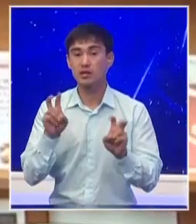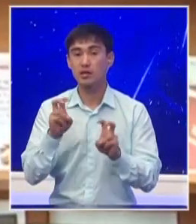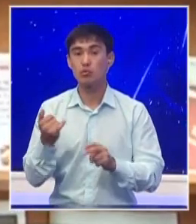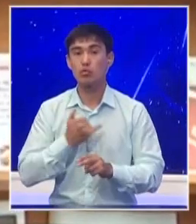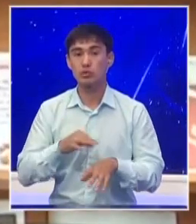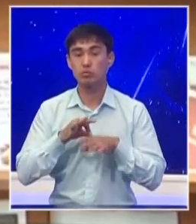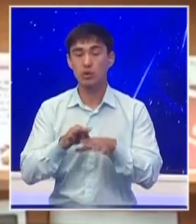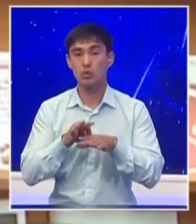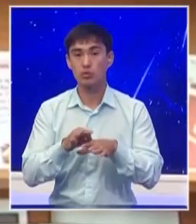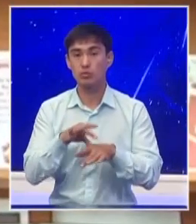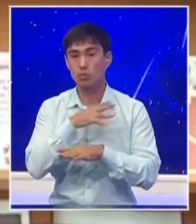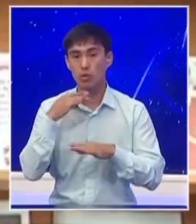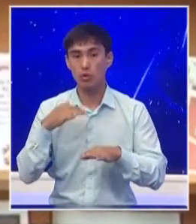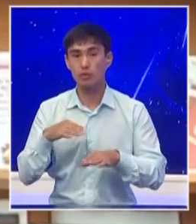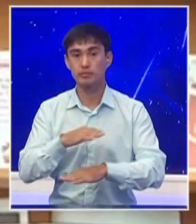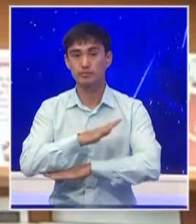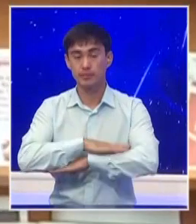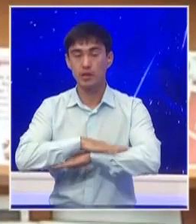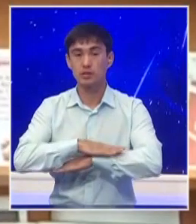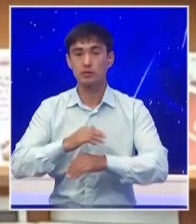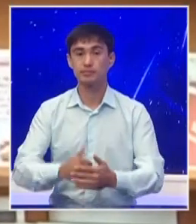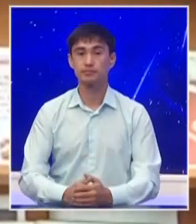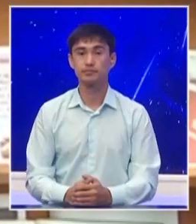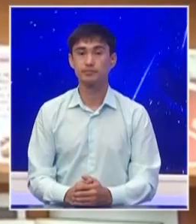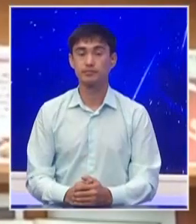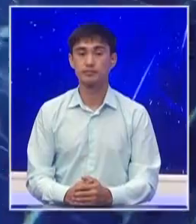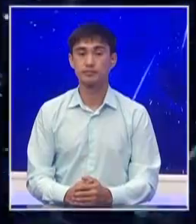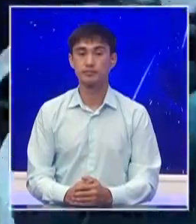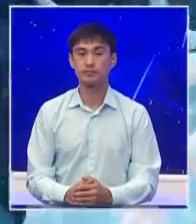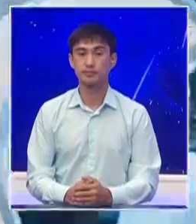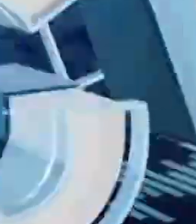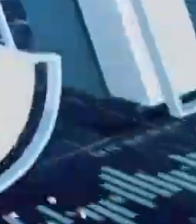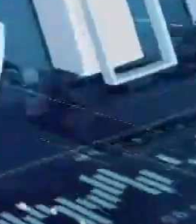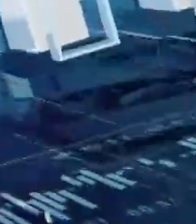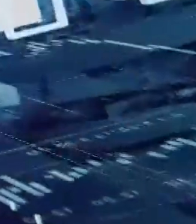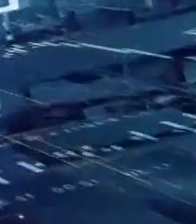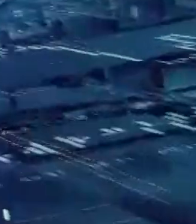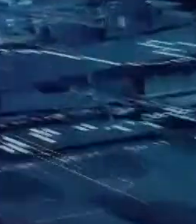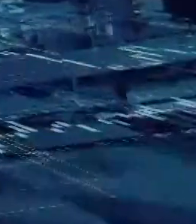нас проходит много классных часов.